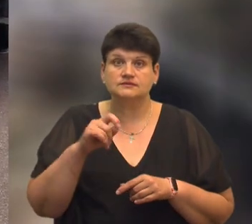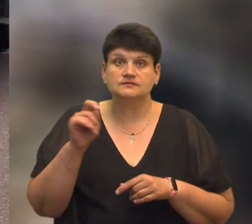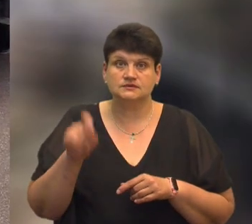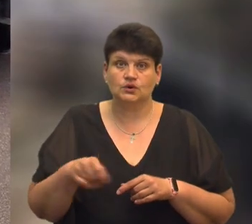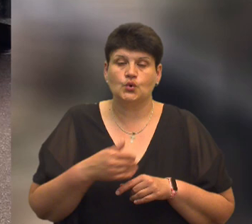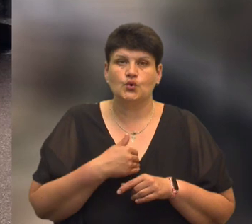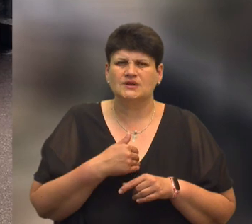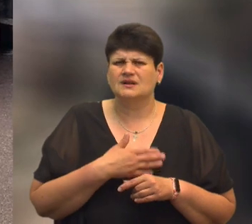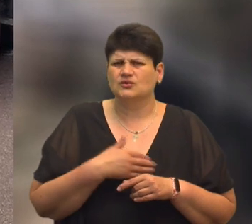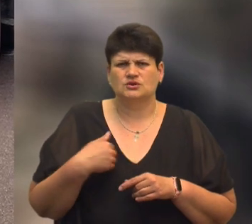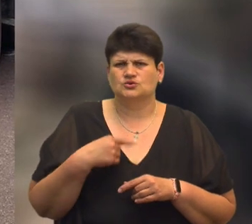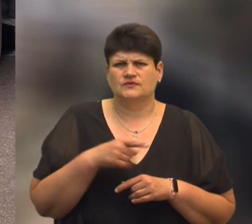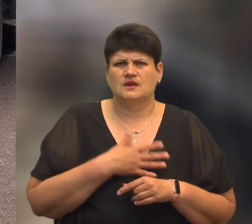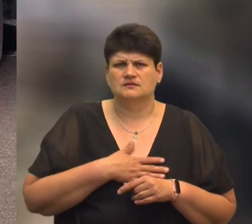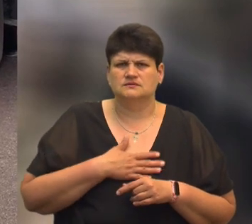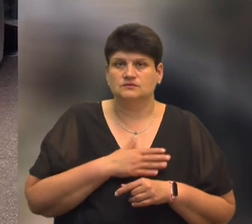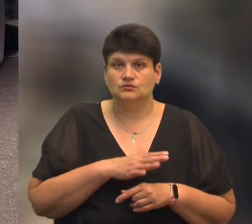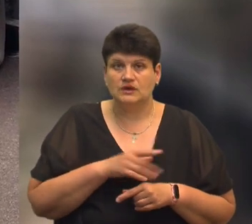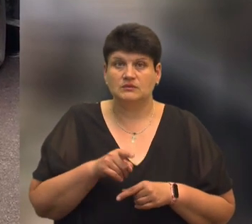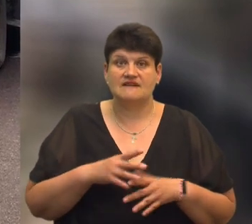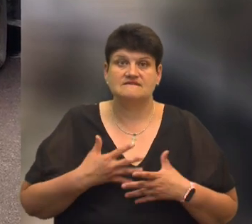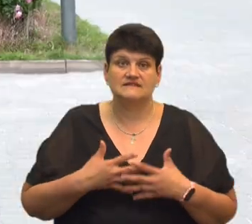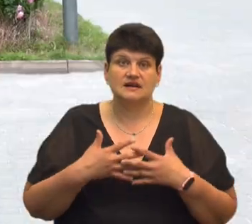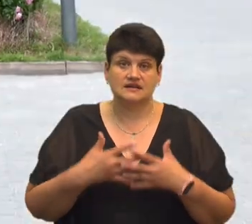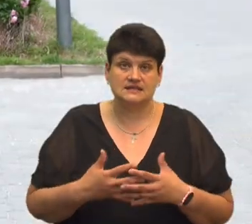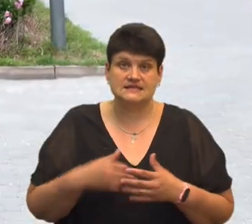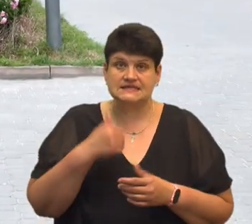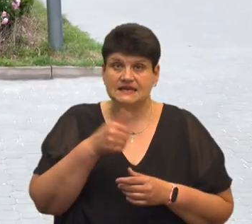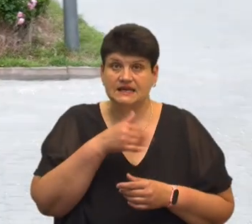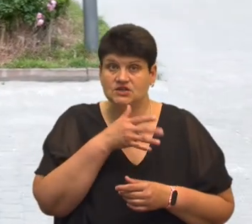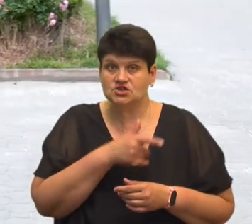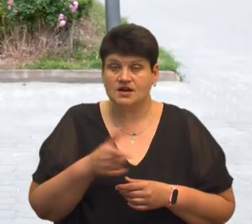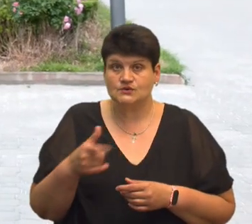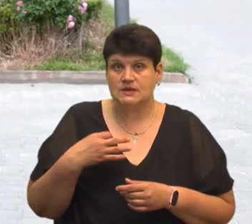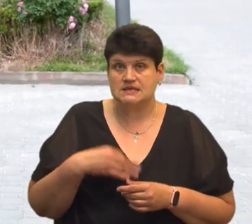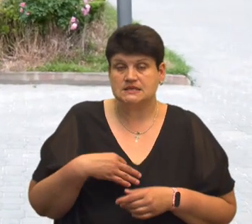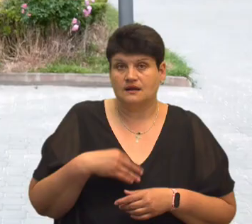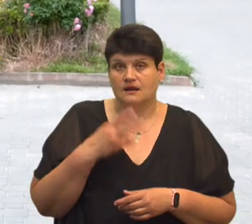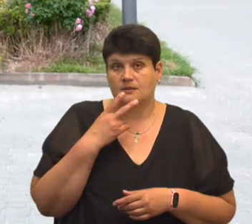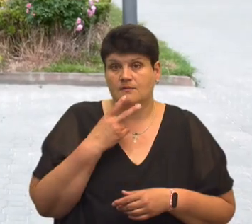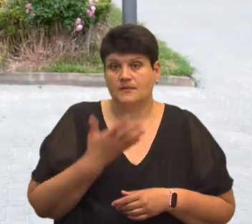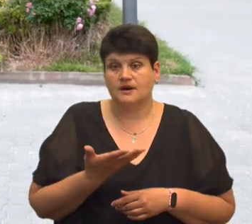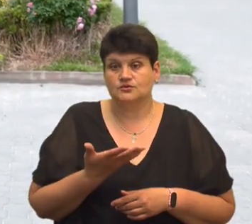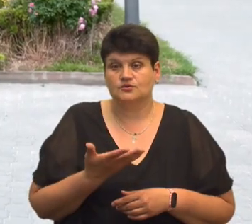вона хвилювалася, на той момент вона була вагітна. За рік часу я сина бачив, можливо, навіть